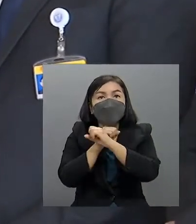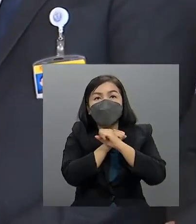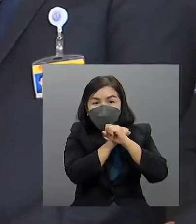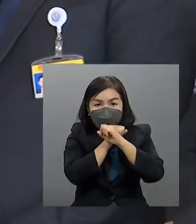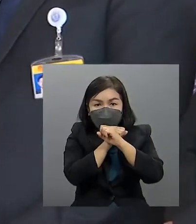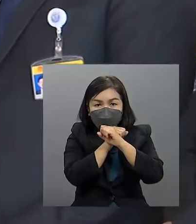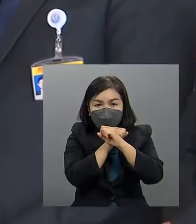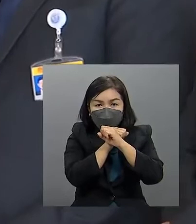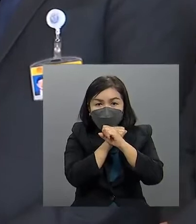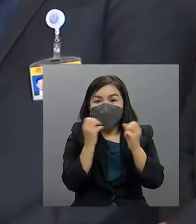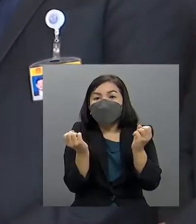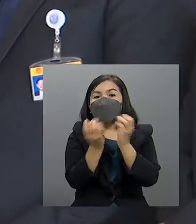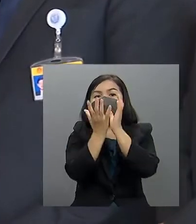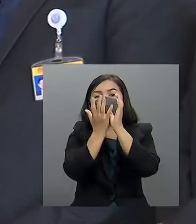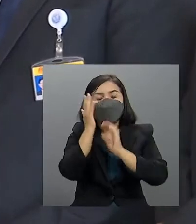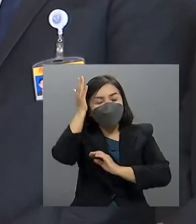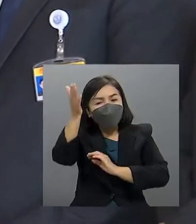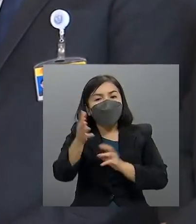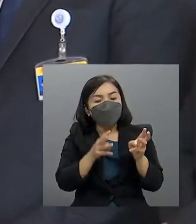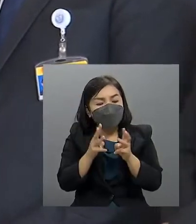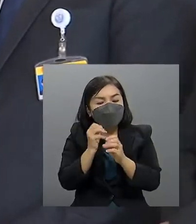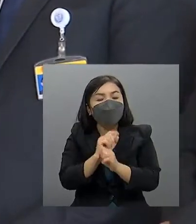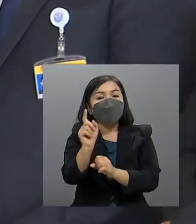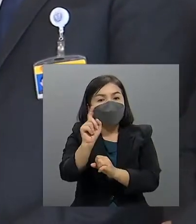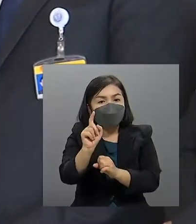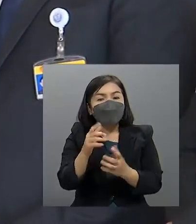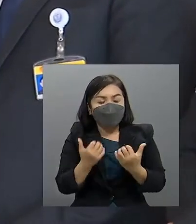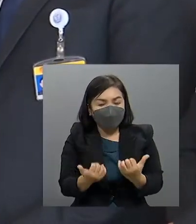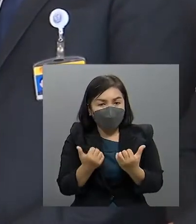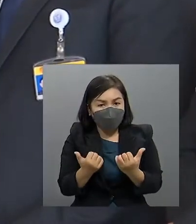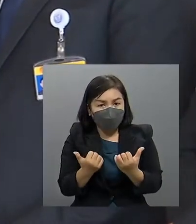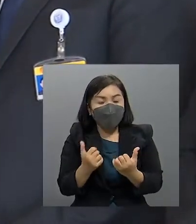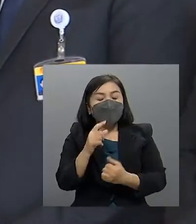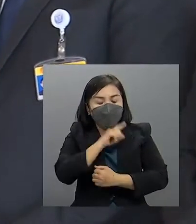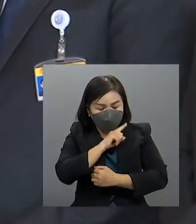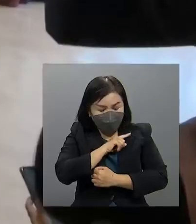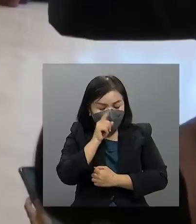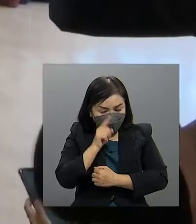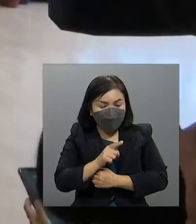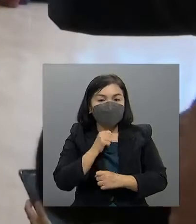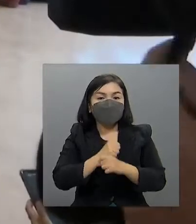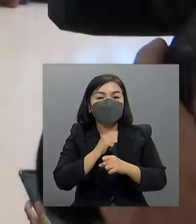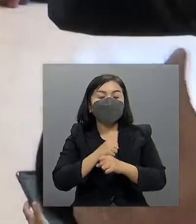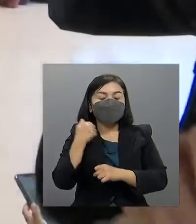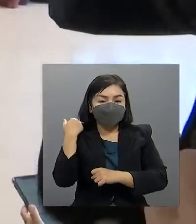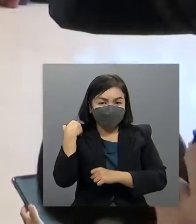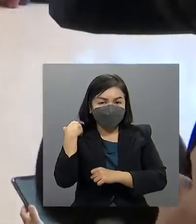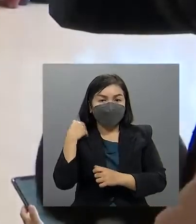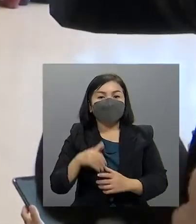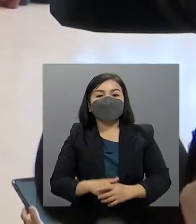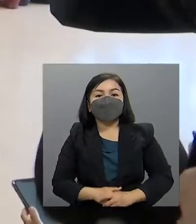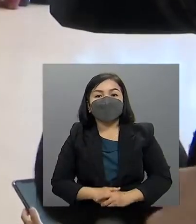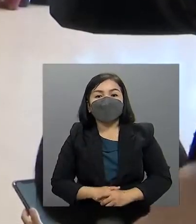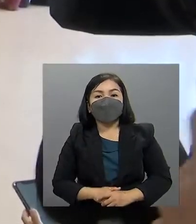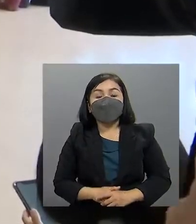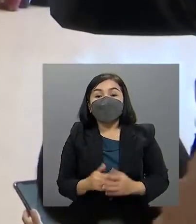แบบนี้เกิดขึ้นในอนาคตอย่างไรอันนี้ก็คงเป็นภารกิจที่เราจะต้องทำต่อไปนะครับ ขณะเดียวกันนะคะนายณัช